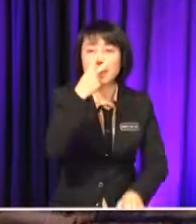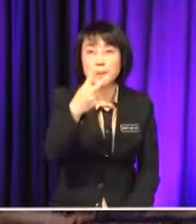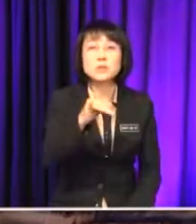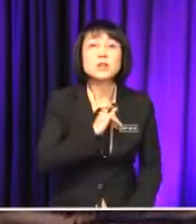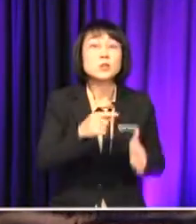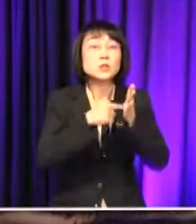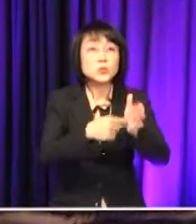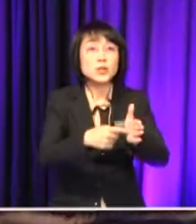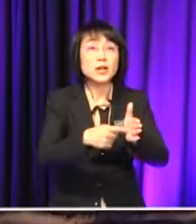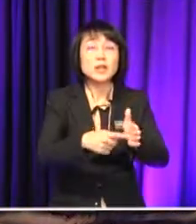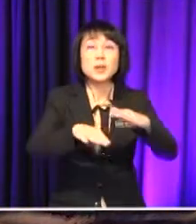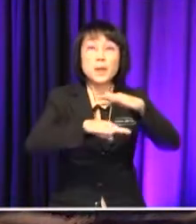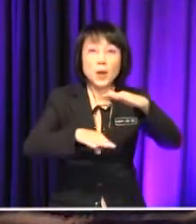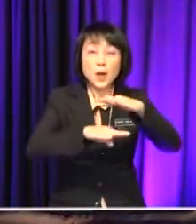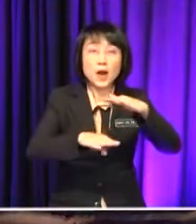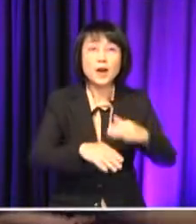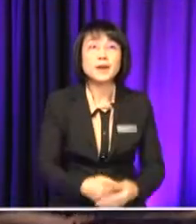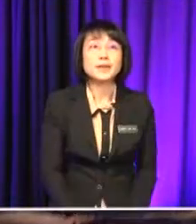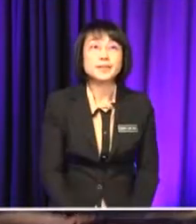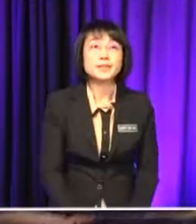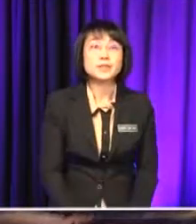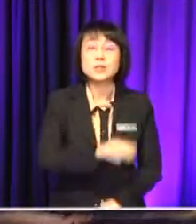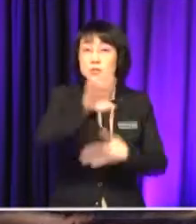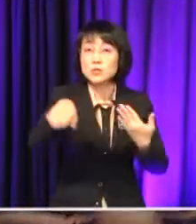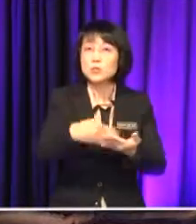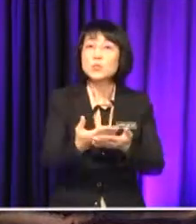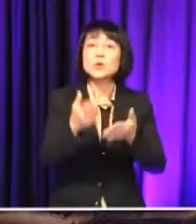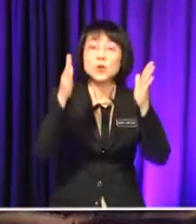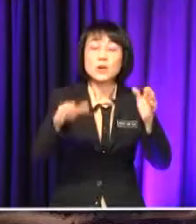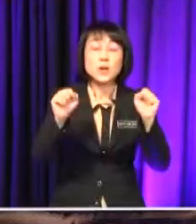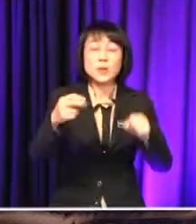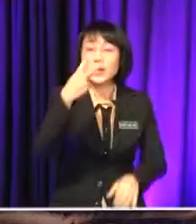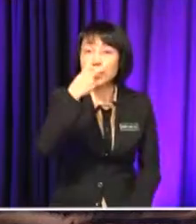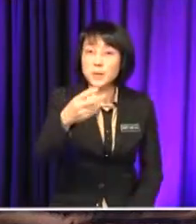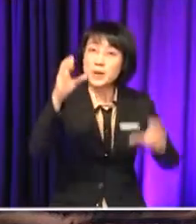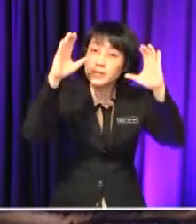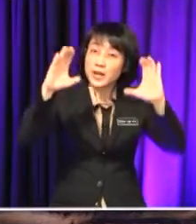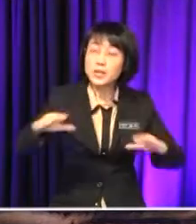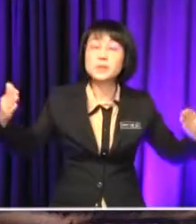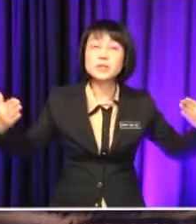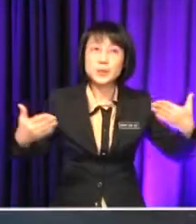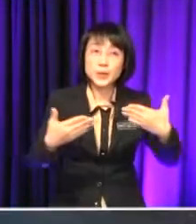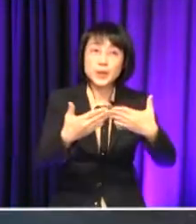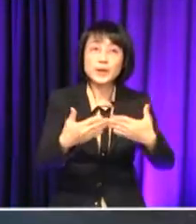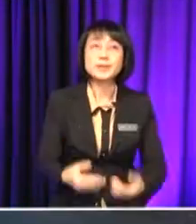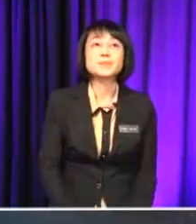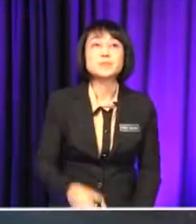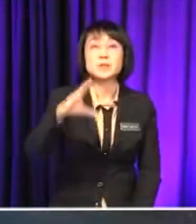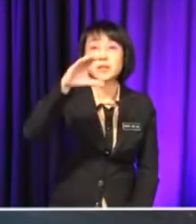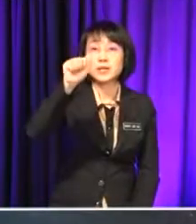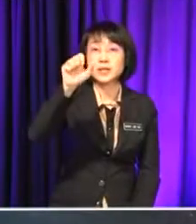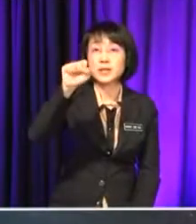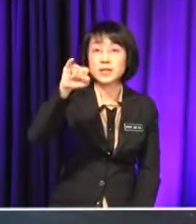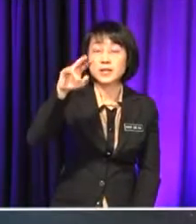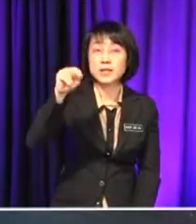dekat bawah. Dekat kawasan yang mungkin semua orang boleh nampak cara untuk penyambungan tersebut. Dan juga casing yang saya gunakan ini